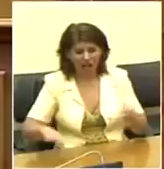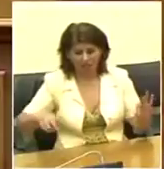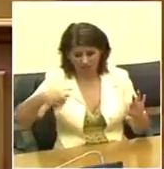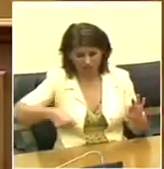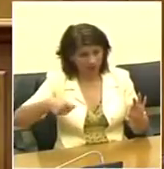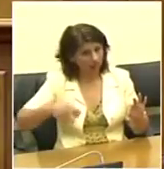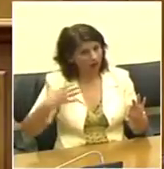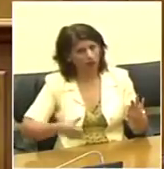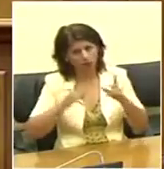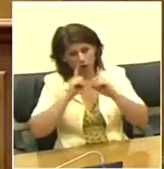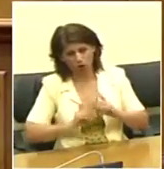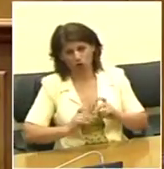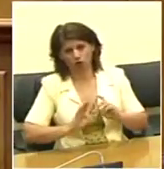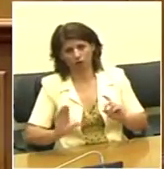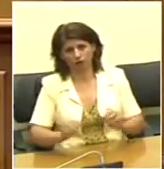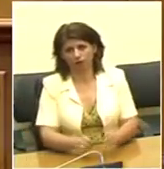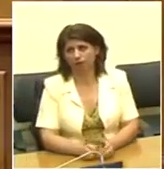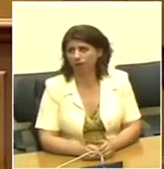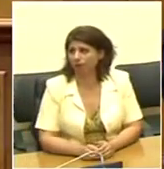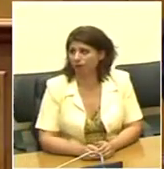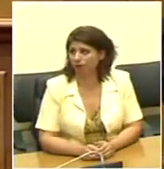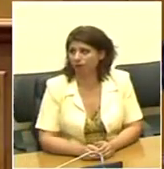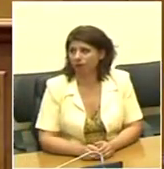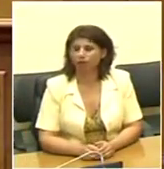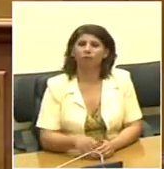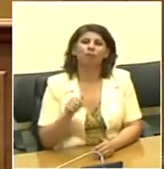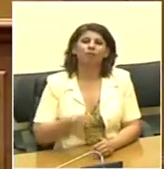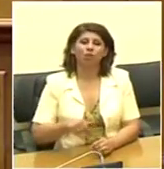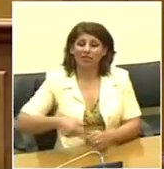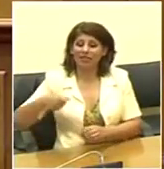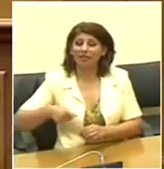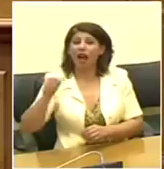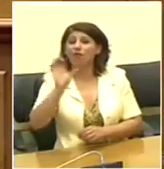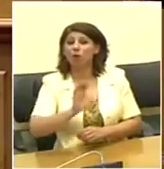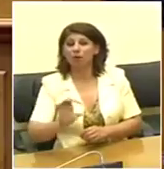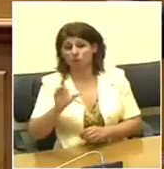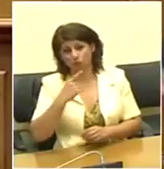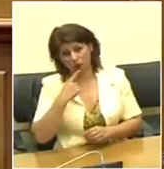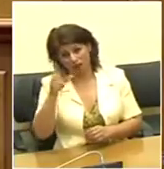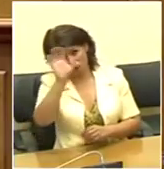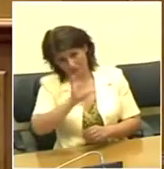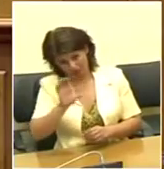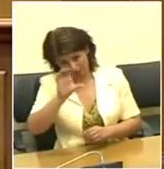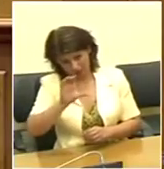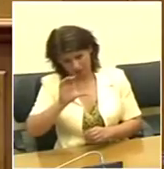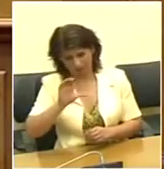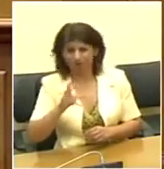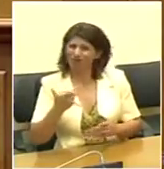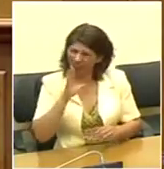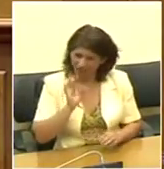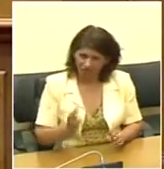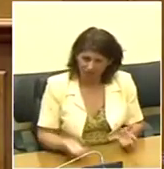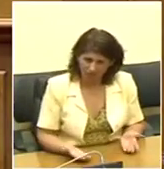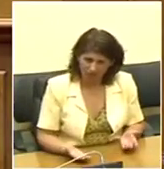υποχρεώσεις. Και πάμε τώρα στον ευρωπαϊσμό. Ότι είσαστε και ευρωπαϊστές. Αλήθεια,